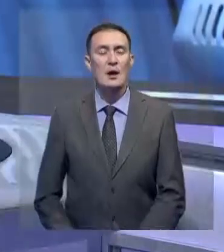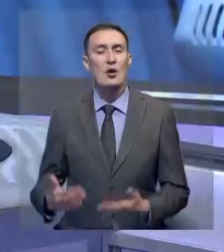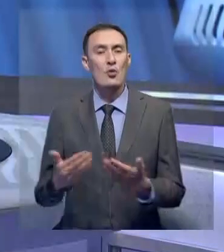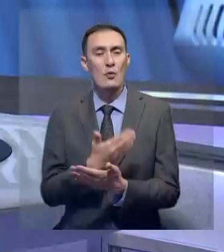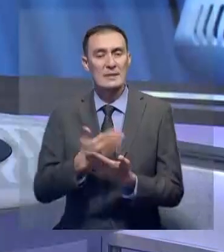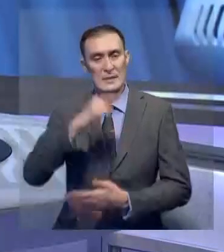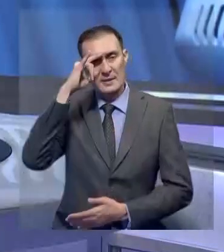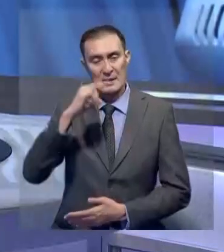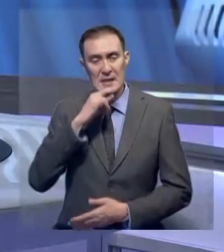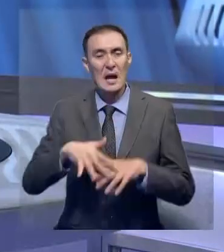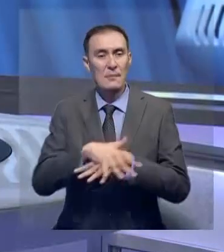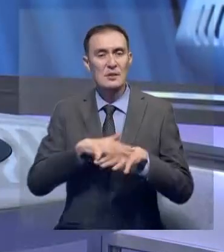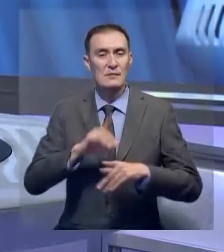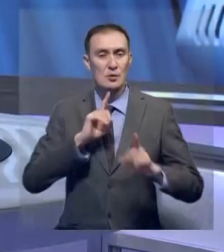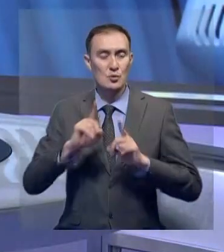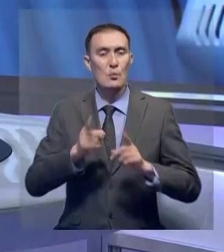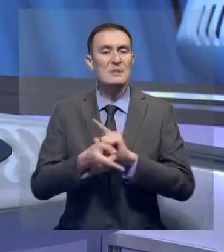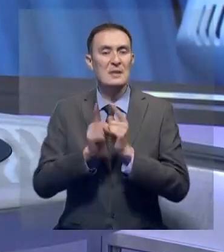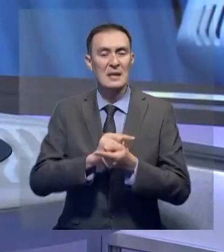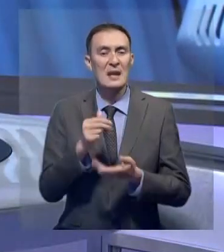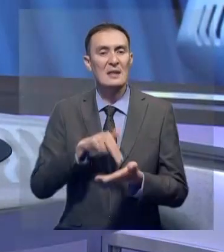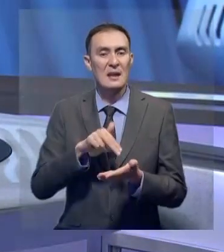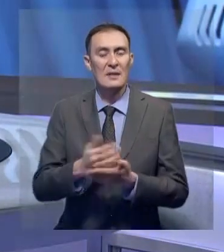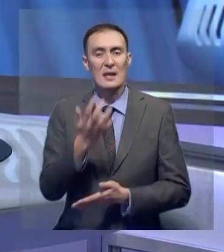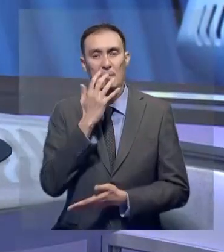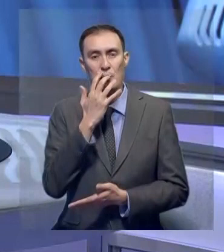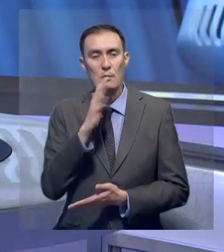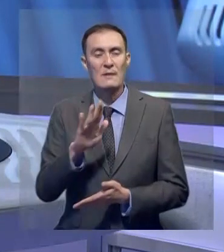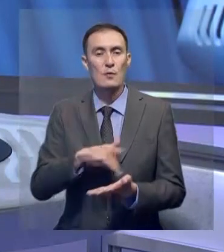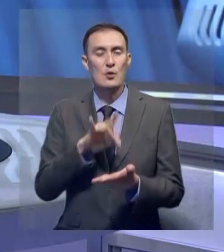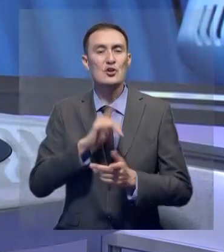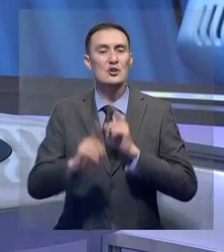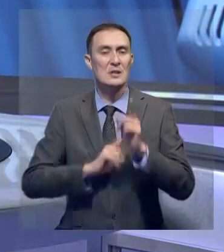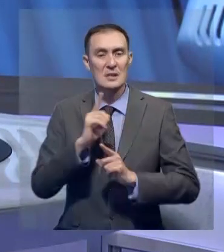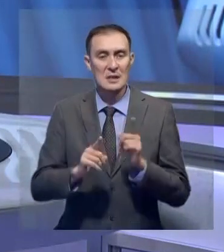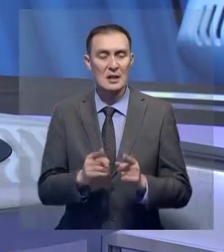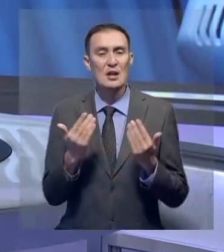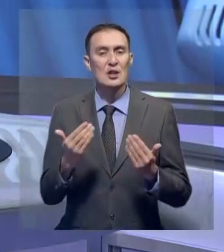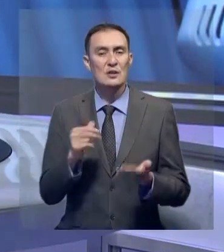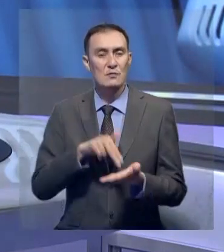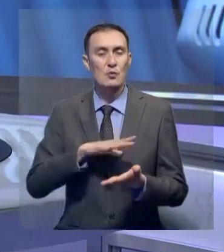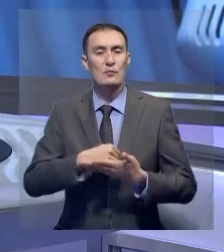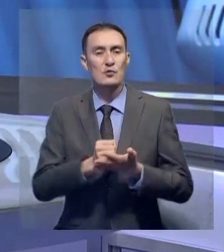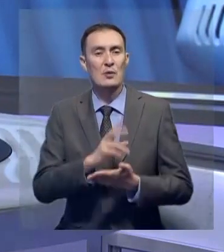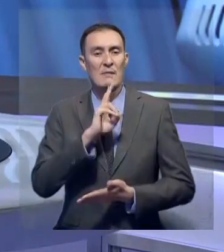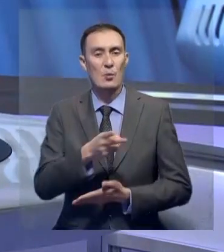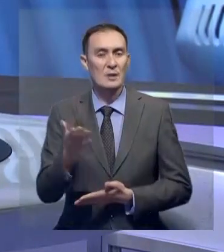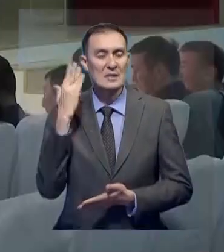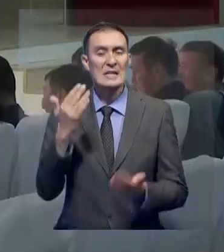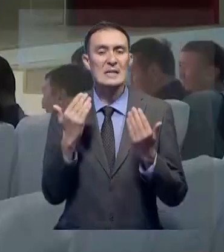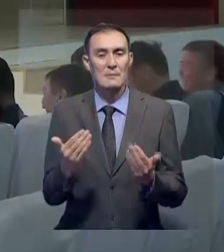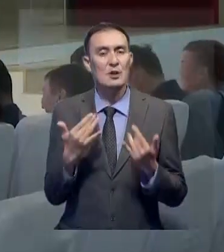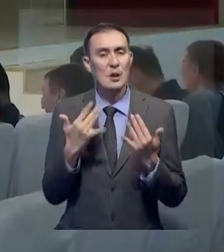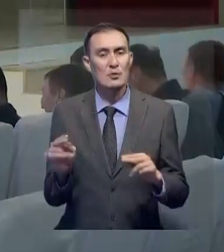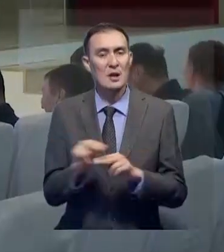Вернемся в Казахстан. Общественные слушания об изменении тарифа на тепло прошли в Жезказгане. Действующий был утвержден 2 года назад